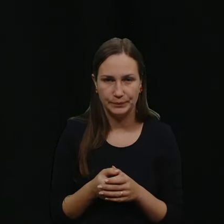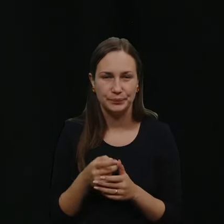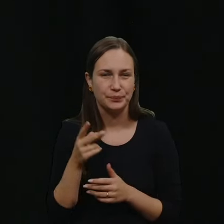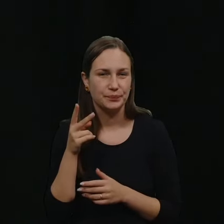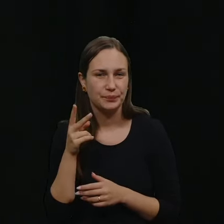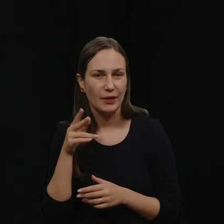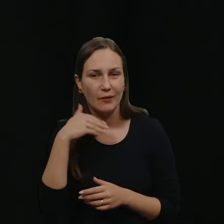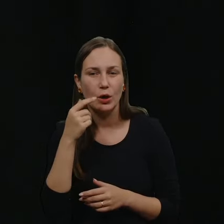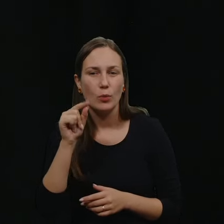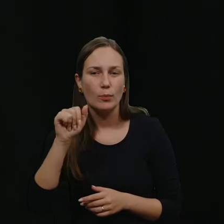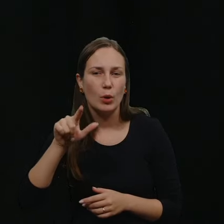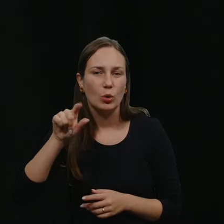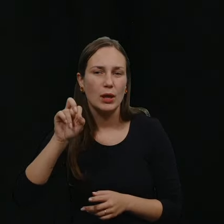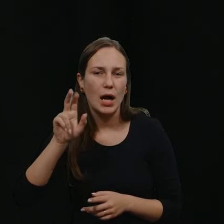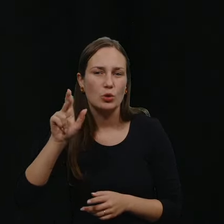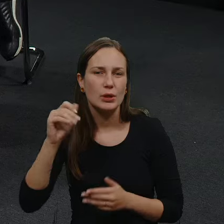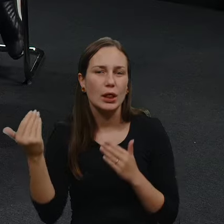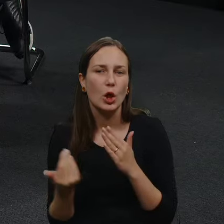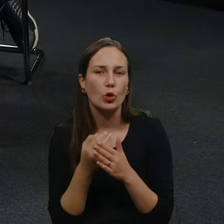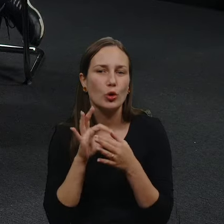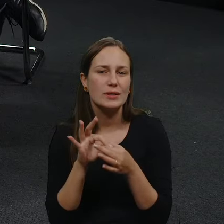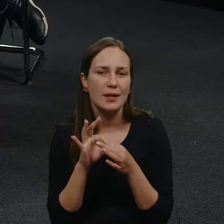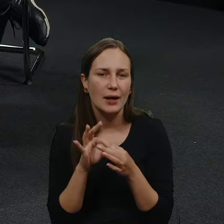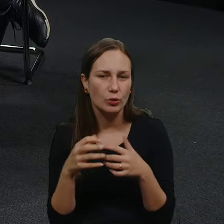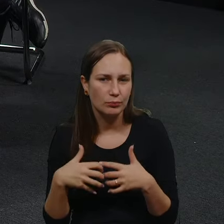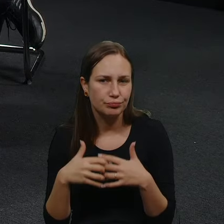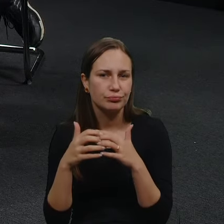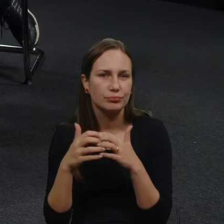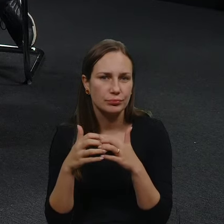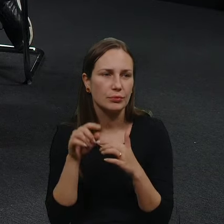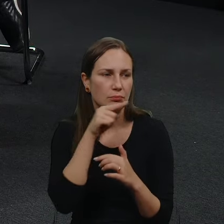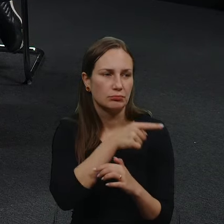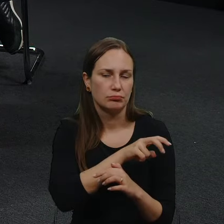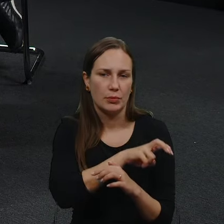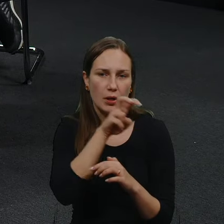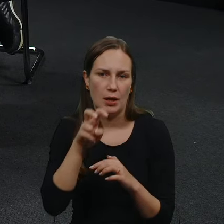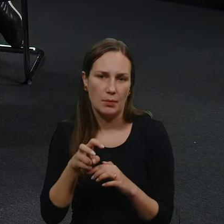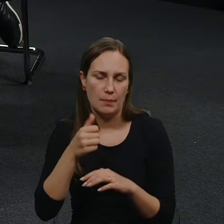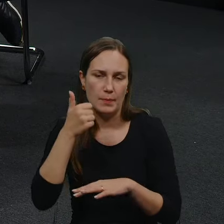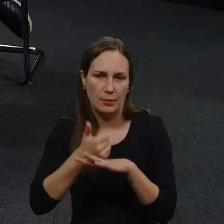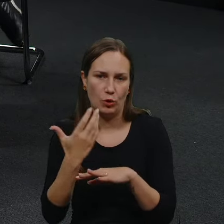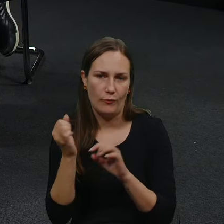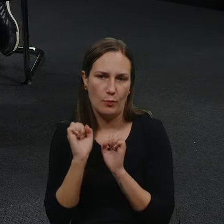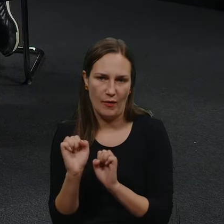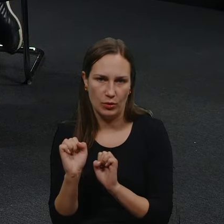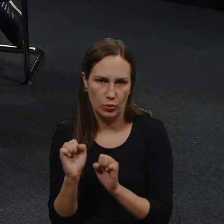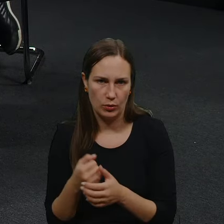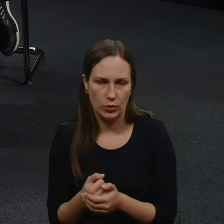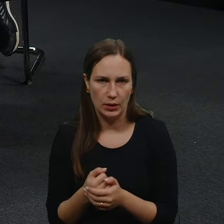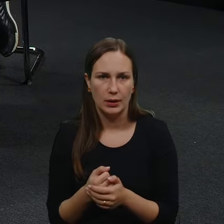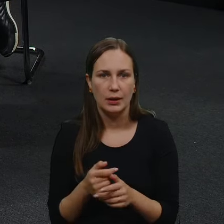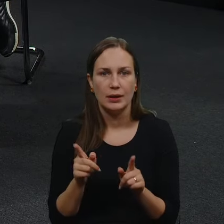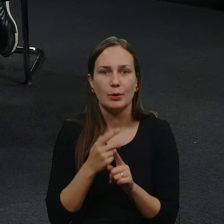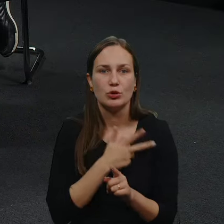taip Paulausko, kaip tie, naujoji sąjunga partija, jinai tampa partijos pirmininko pavaduotoja. Taip? Ir tampa